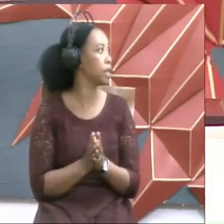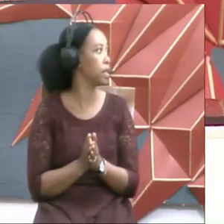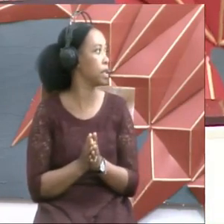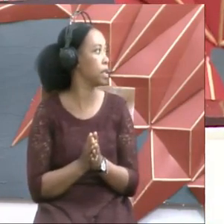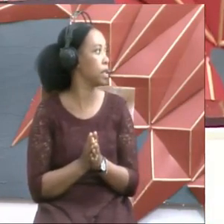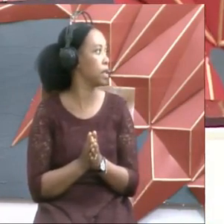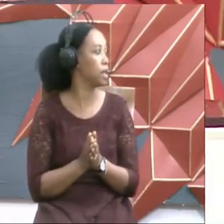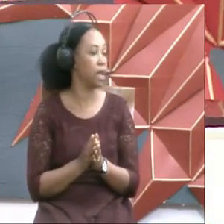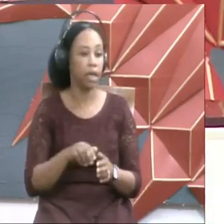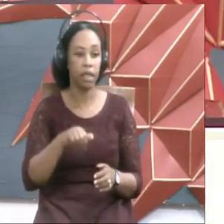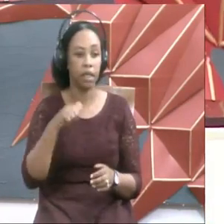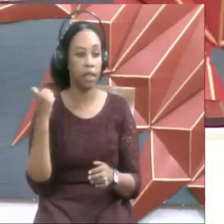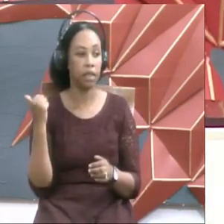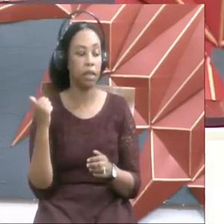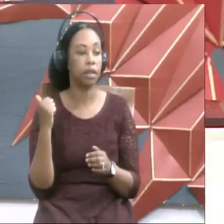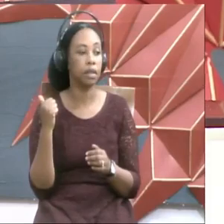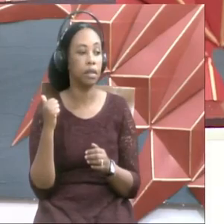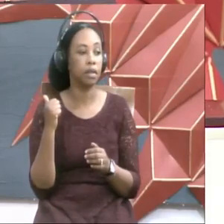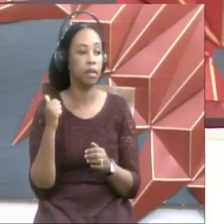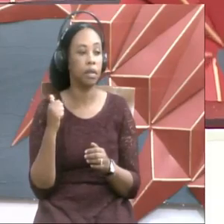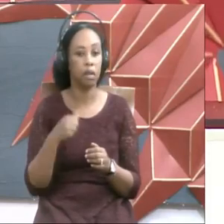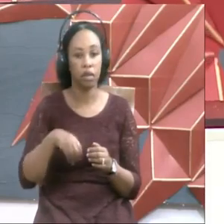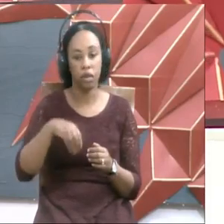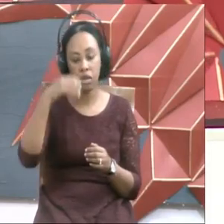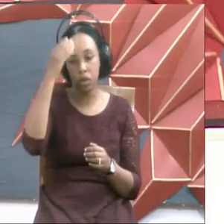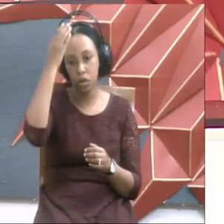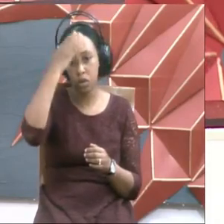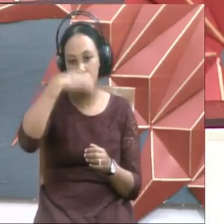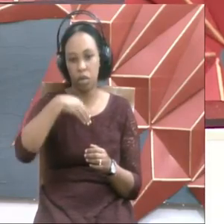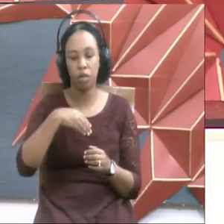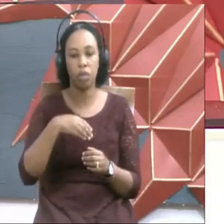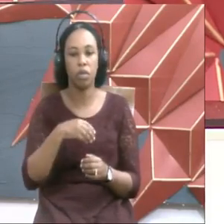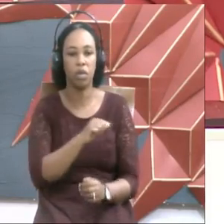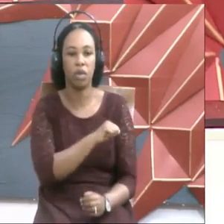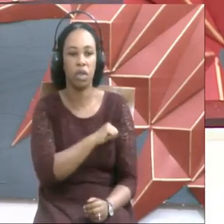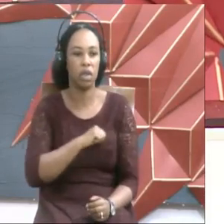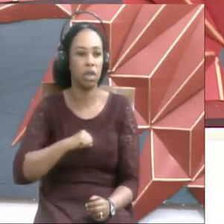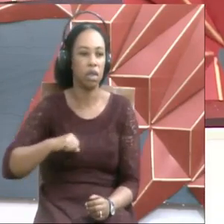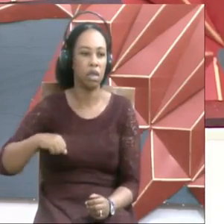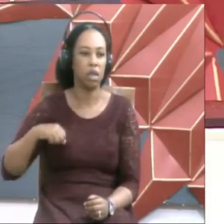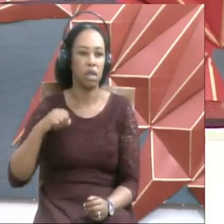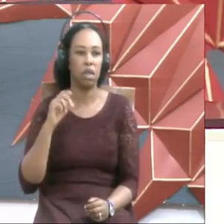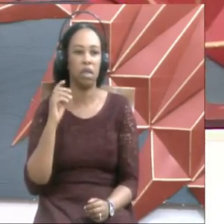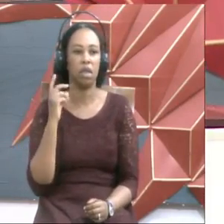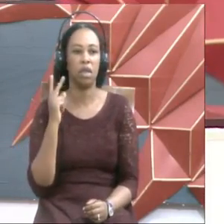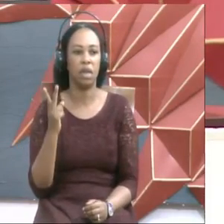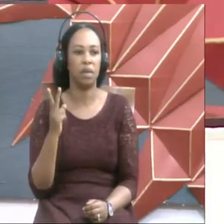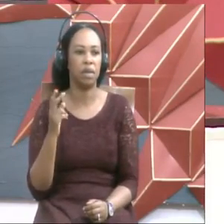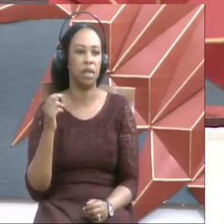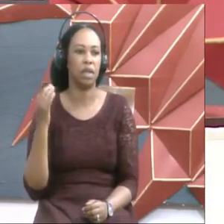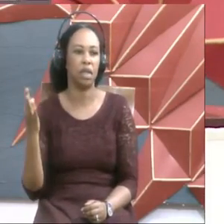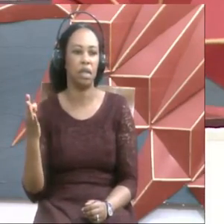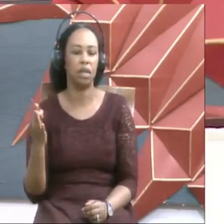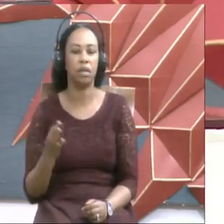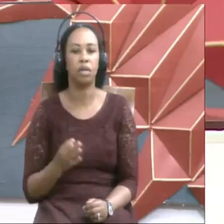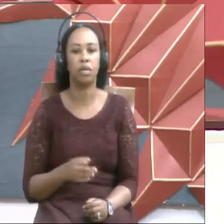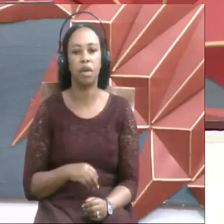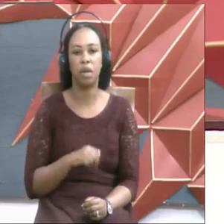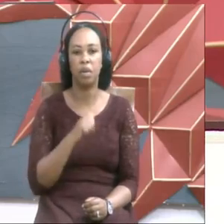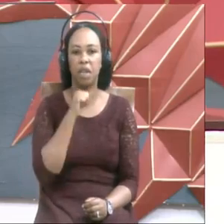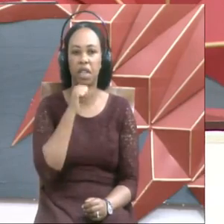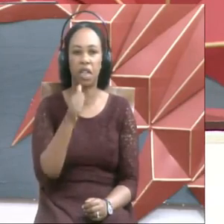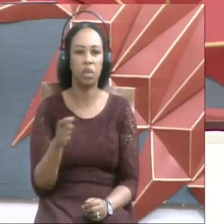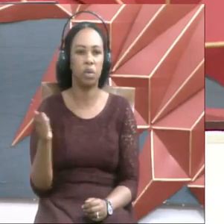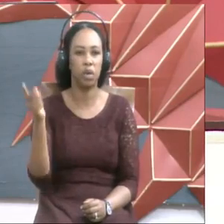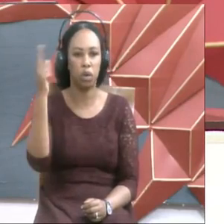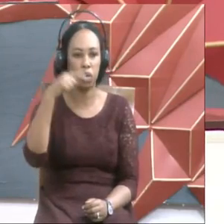moi je suis comme cela. Si quelqu'un de plus une fois, deux fois, trois fois, et tu trouves qu'il n'a pas, il